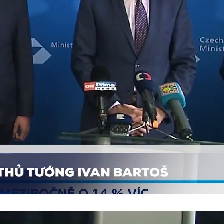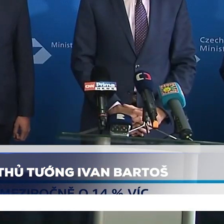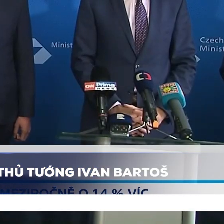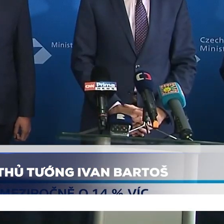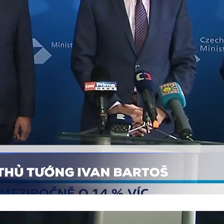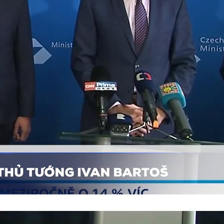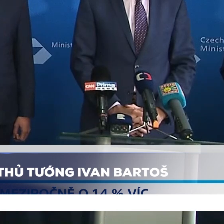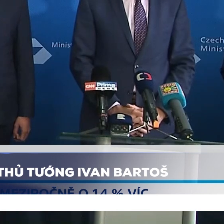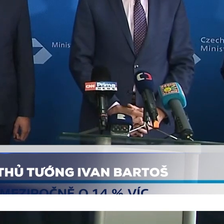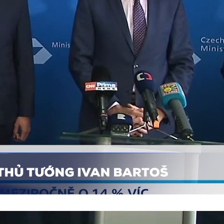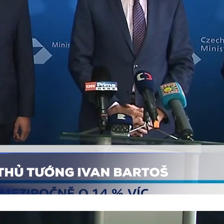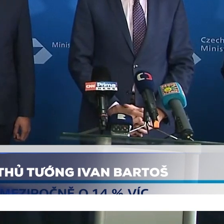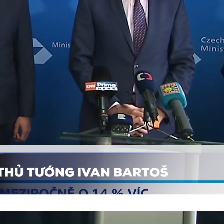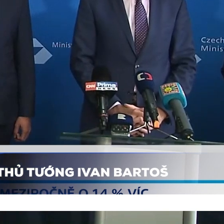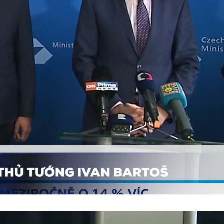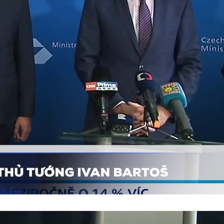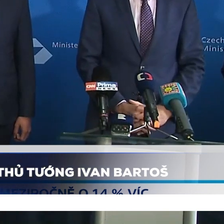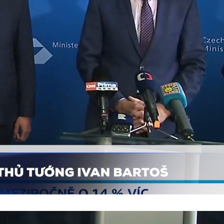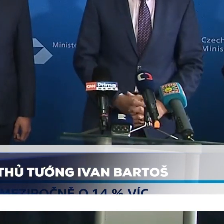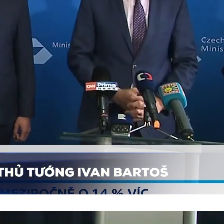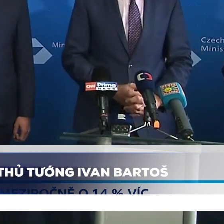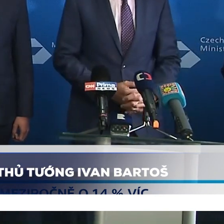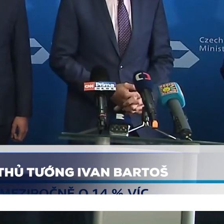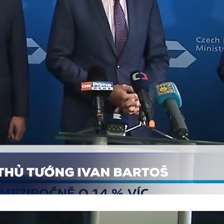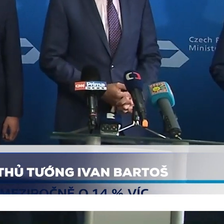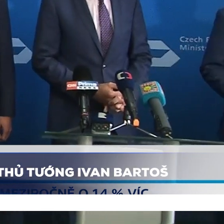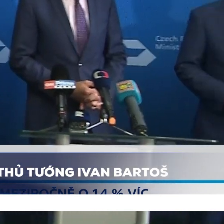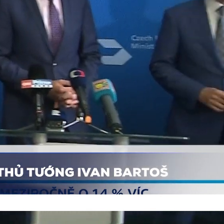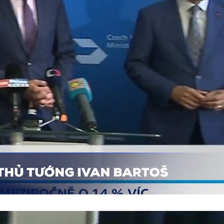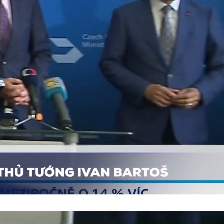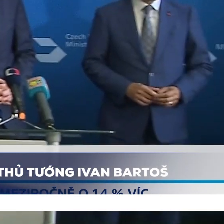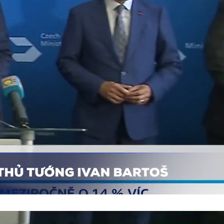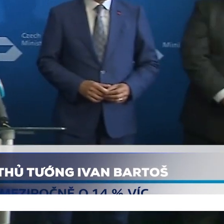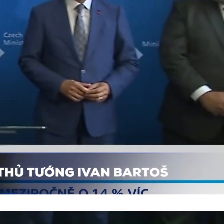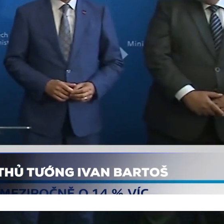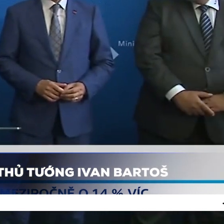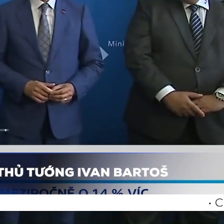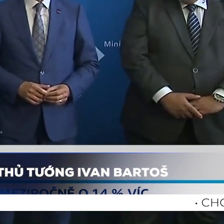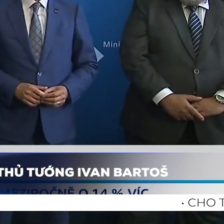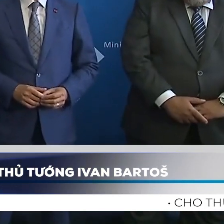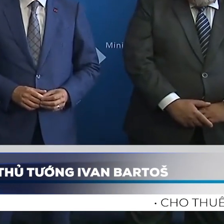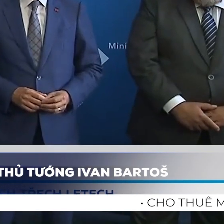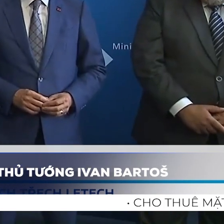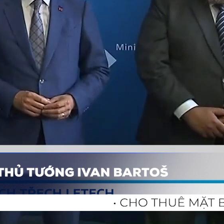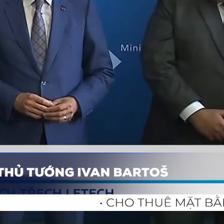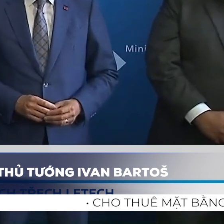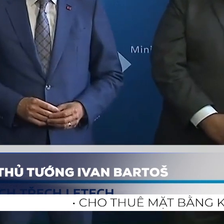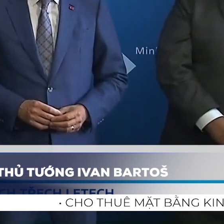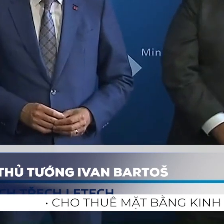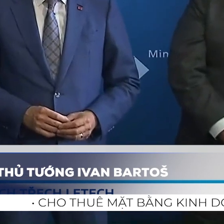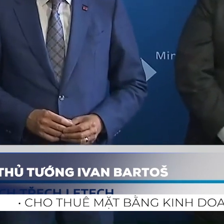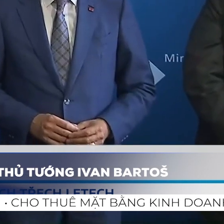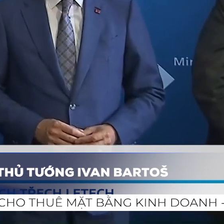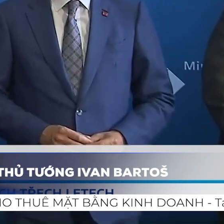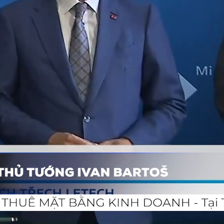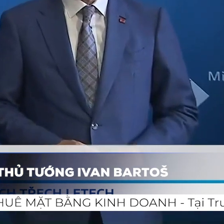từ hôm nay 25 tháng 9, một nhóm do Bộ trưởng Bộ Giao thông Vận tải Martin Kupka dẫn đầu sẽ chịu trách nhiệm công việc số hóa quản lý